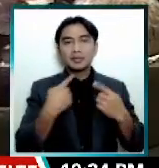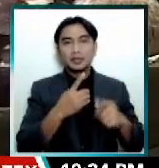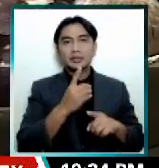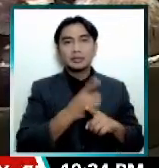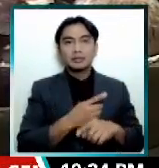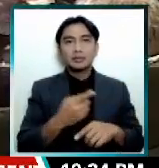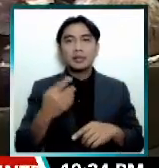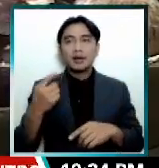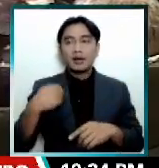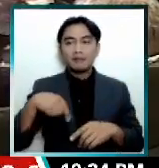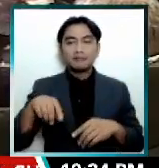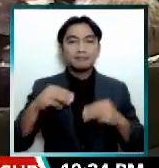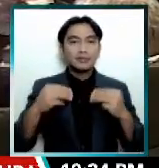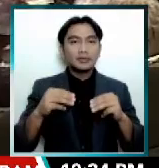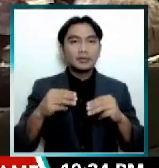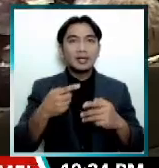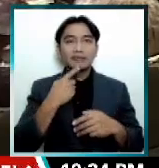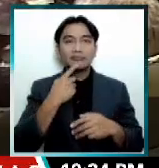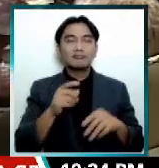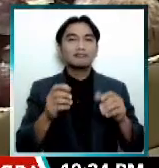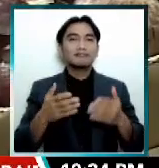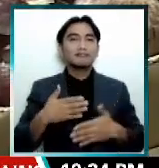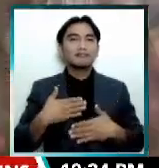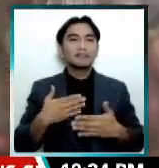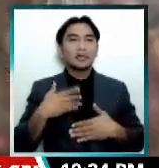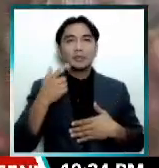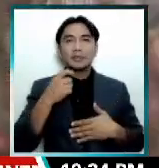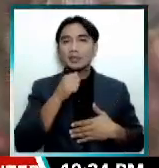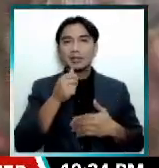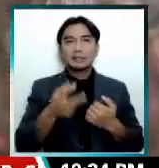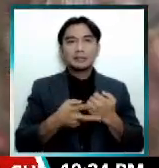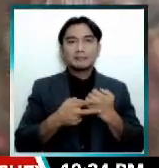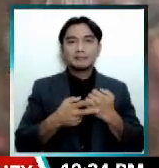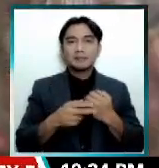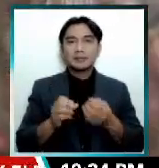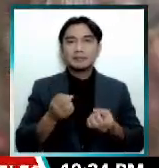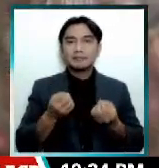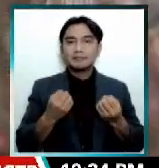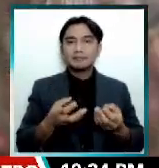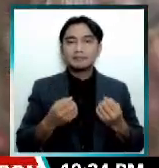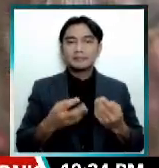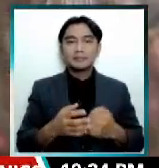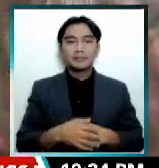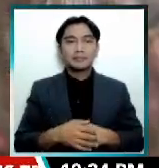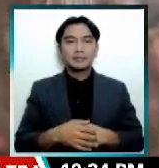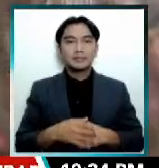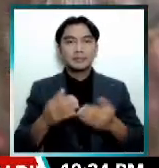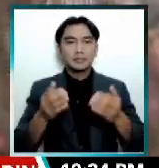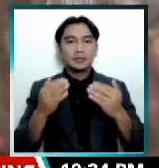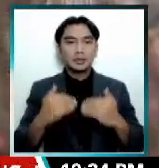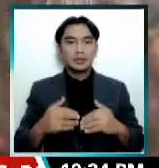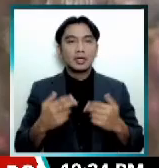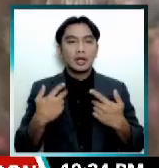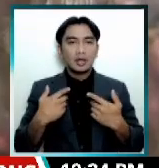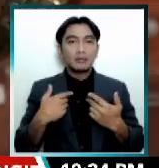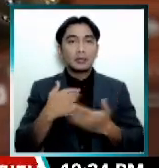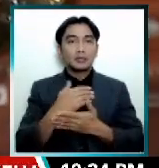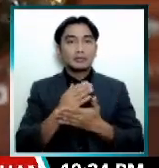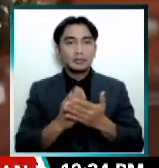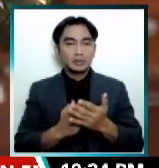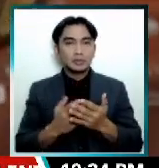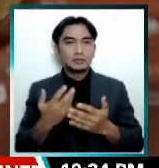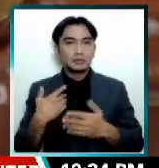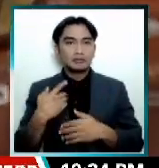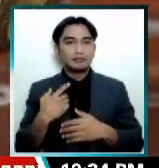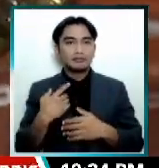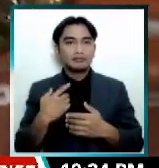at hindi na raw muna magsustock ng marami. Nananatili namang mahal ang lasona o shallot mula 80 pesos per